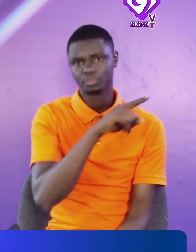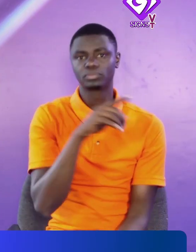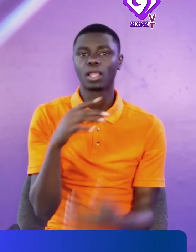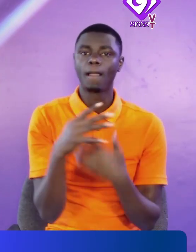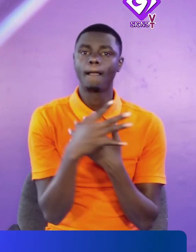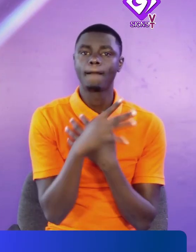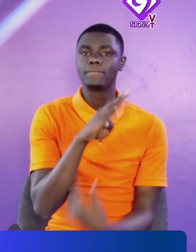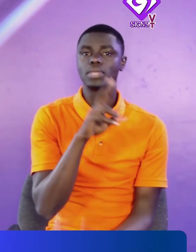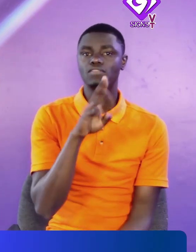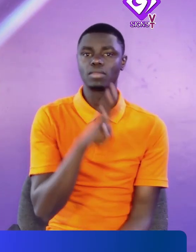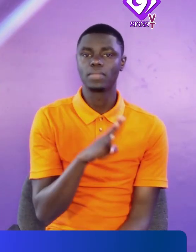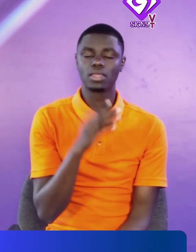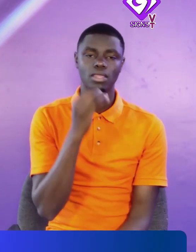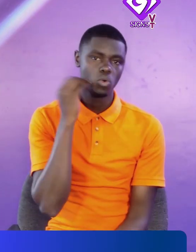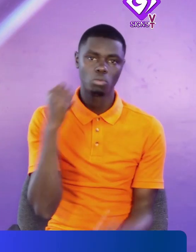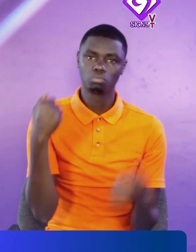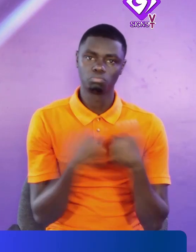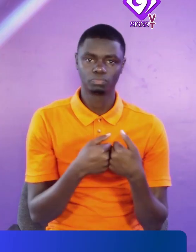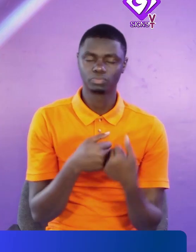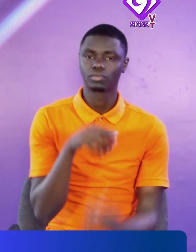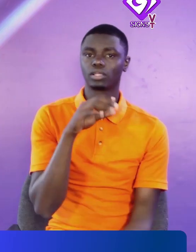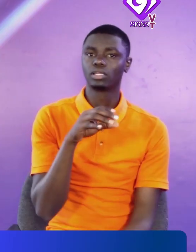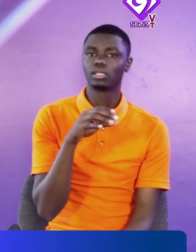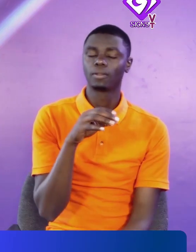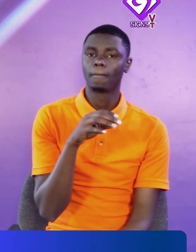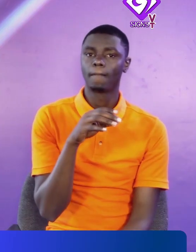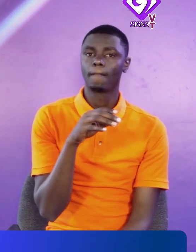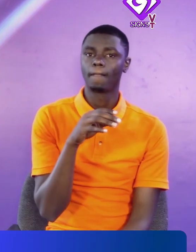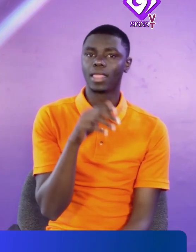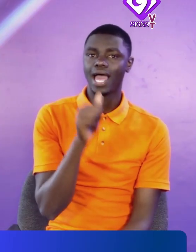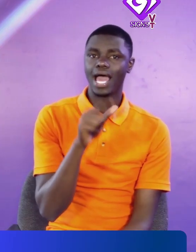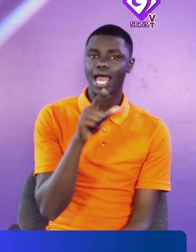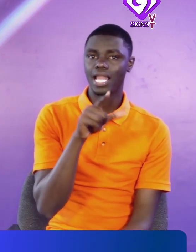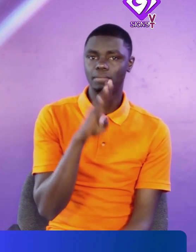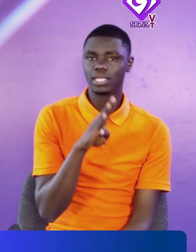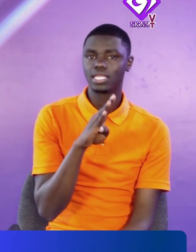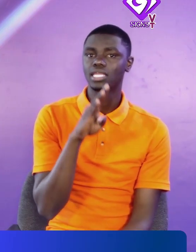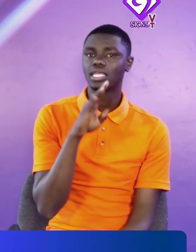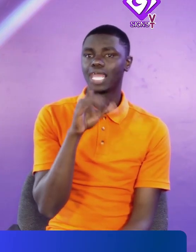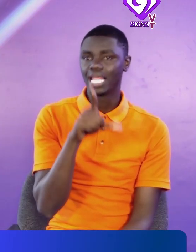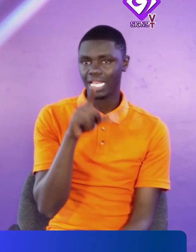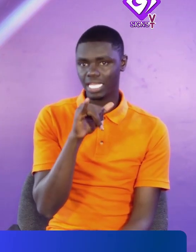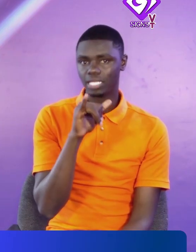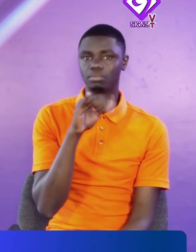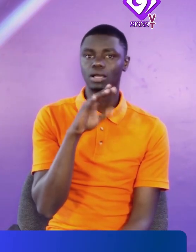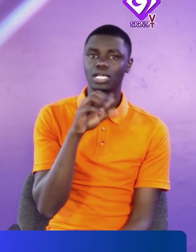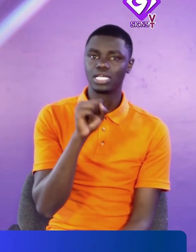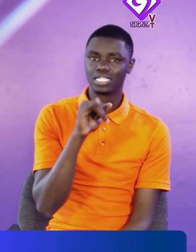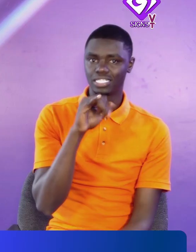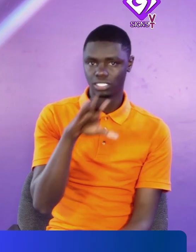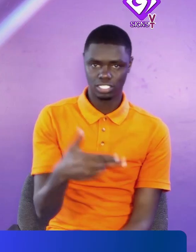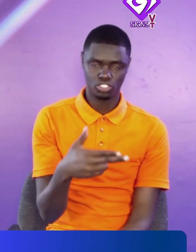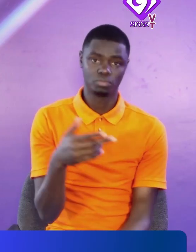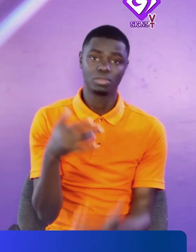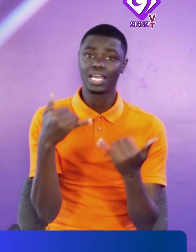nyumbani Signal Iduna Park kucheza na RB Leipzig. Dortmund wa msimu huu amebadilika. Chini ya kocha